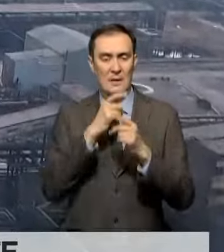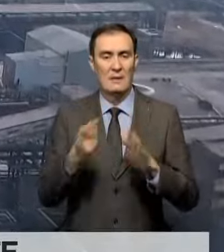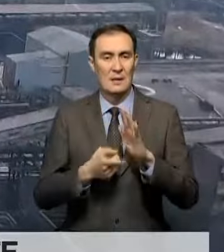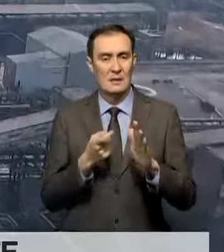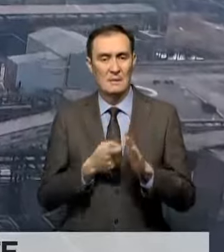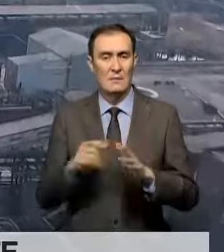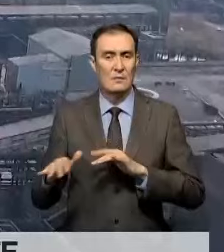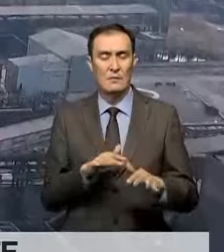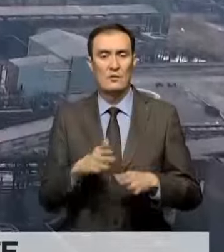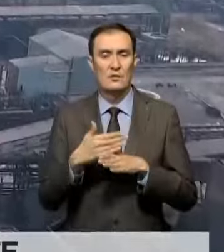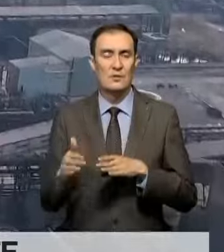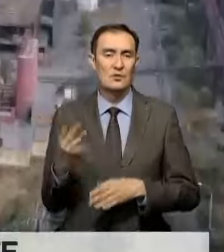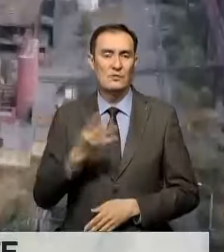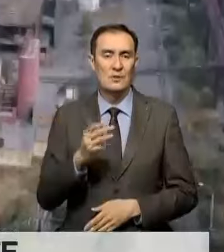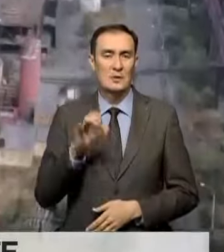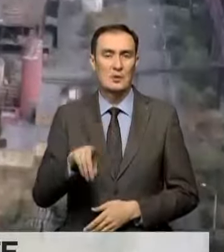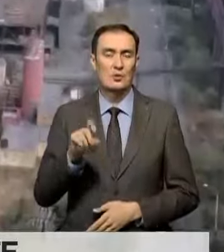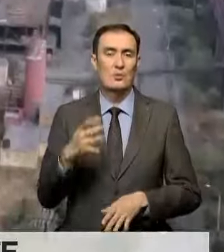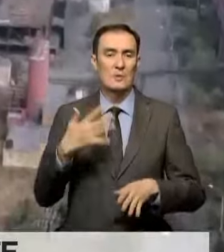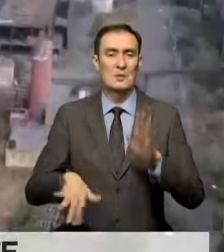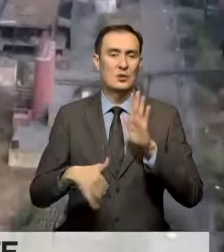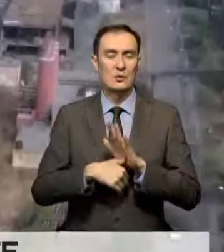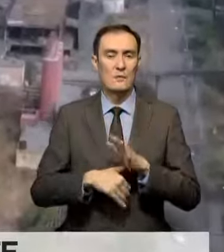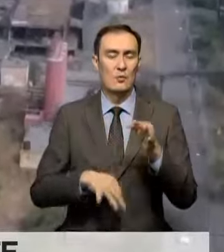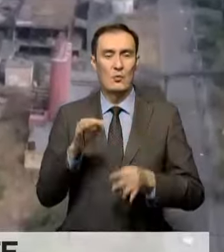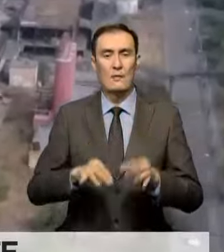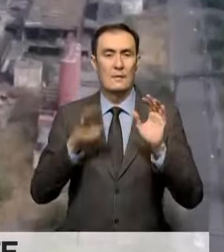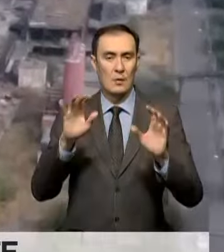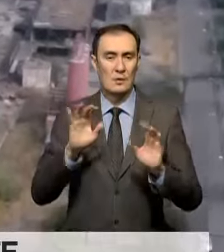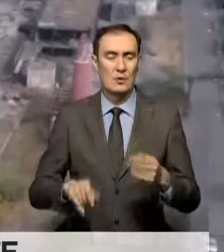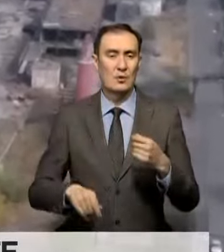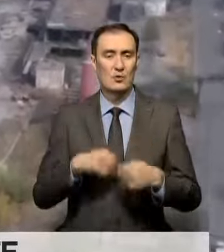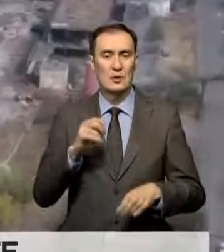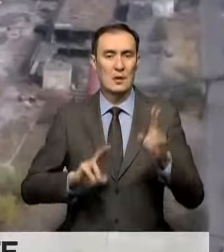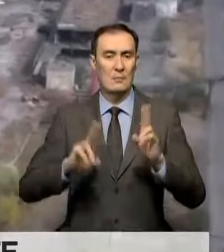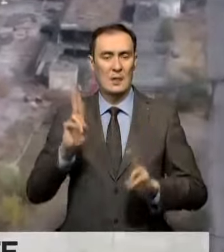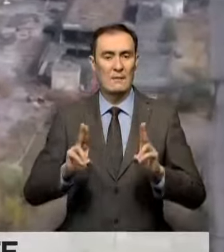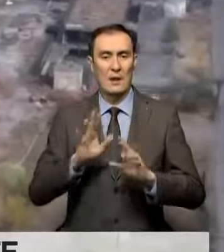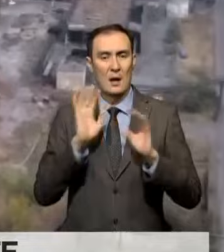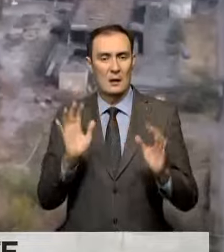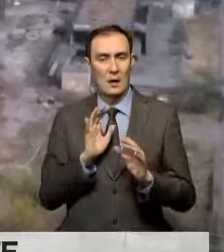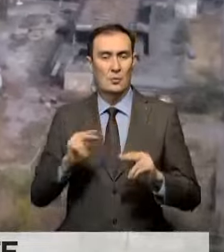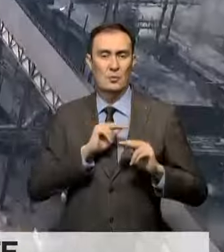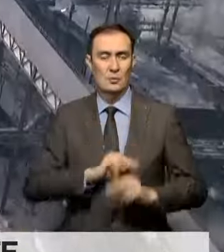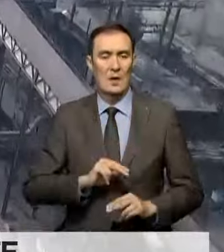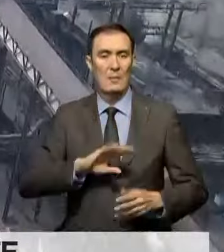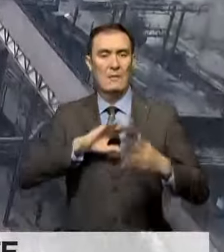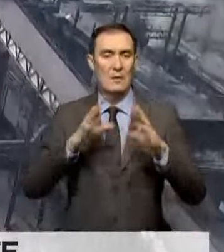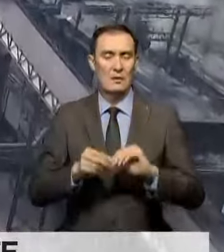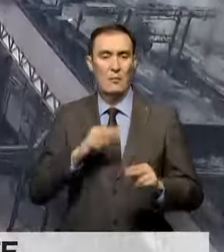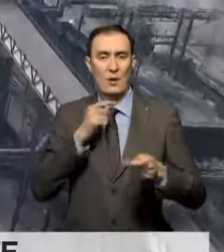расследование ведется по части 4 статьи 156 Уголовного кодекса «Нарушение правил охраны труда», повлекшая